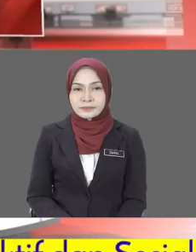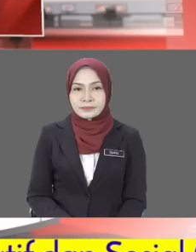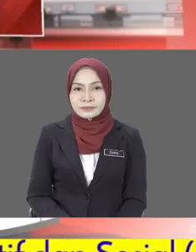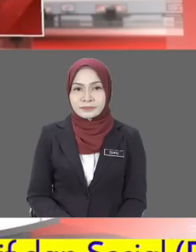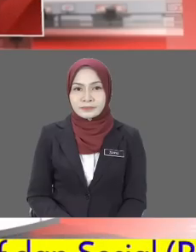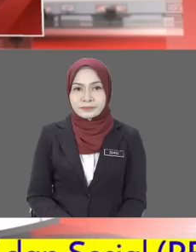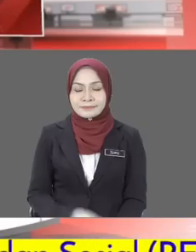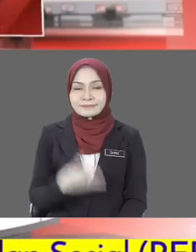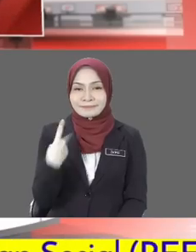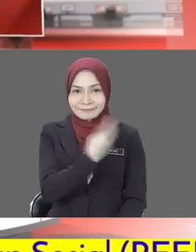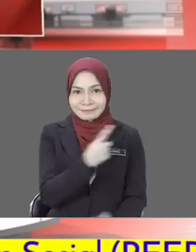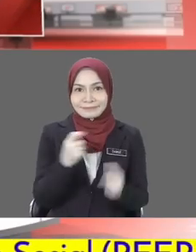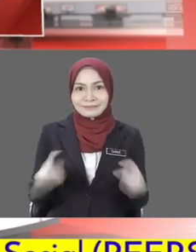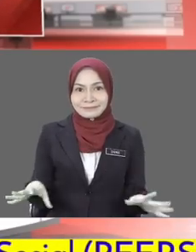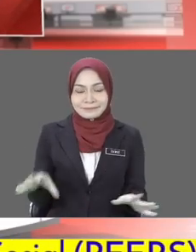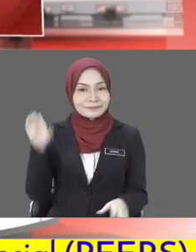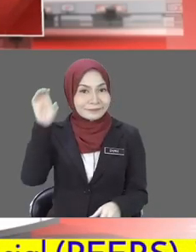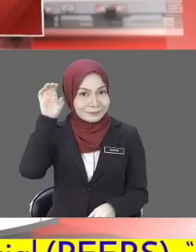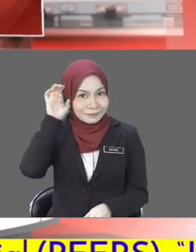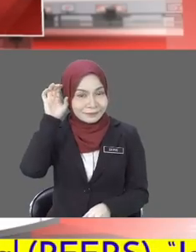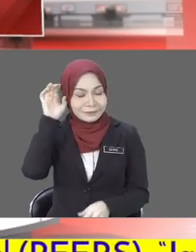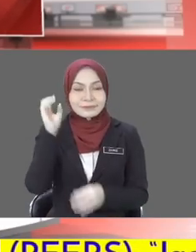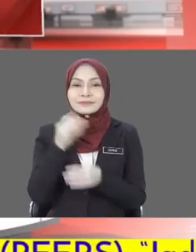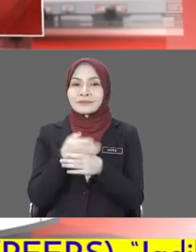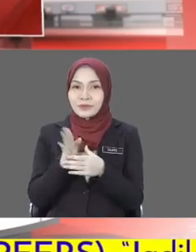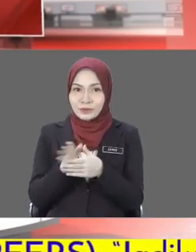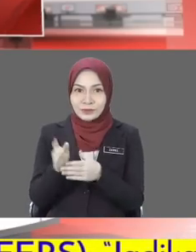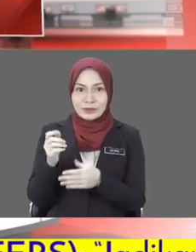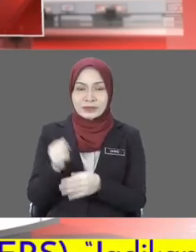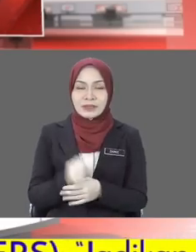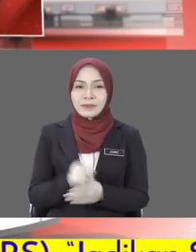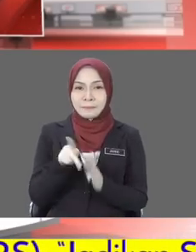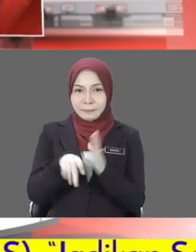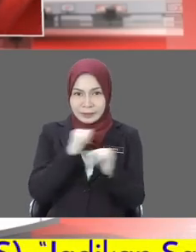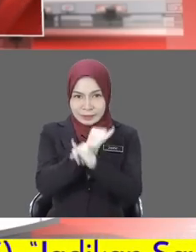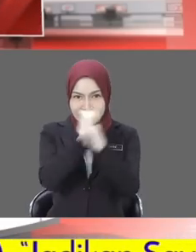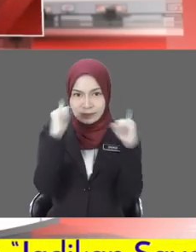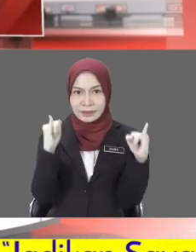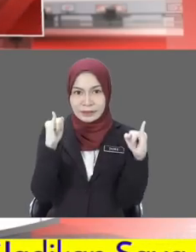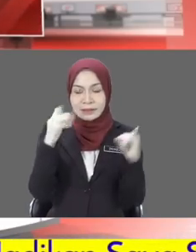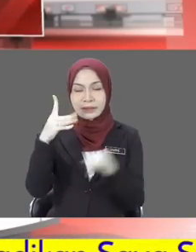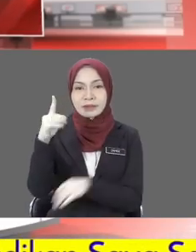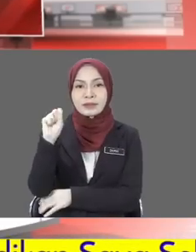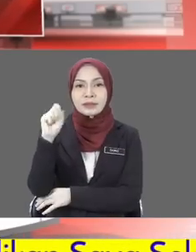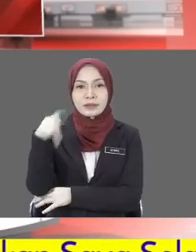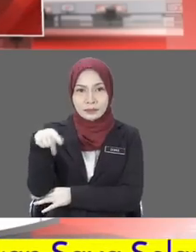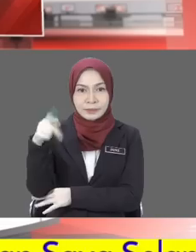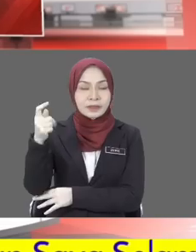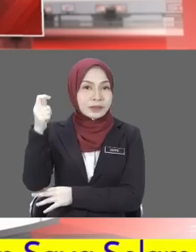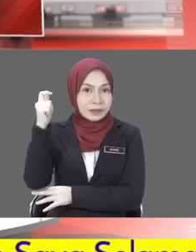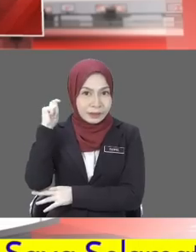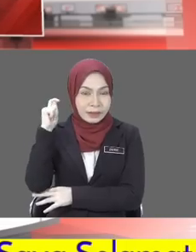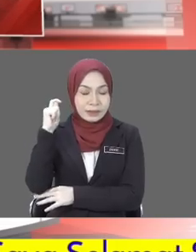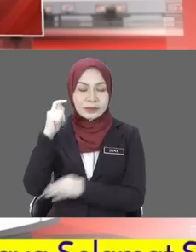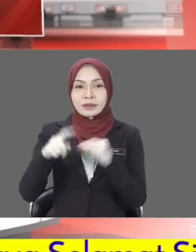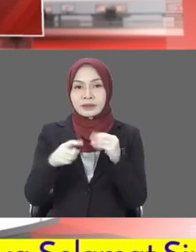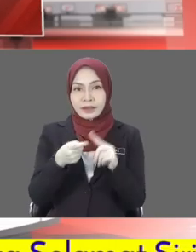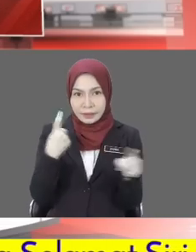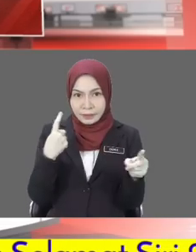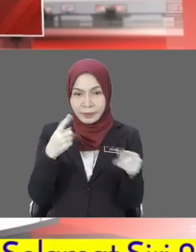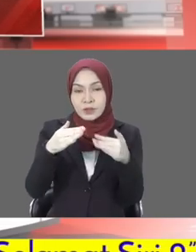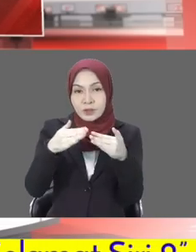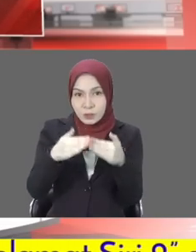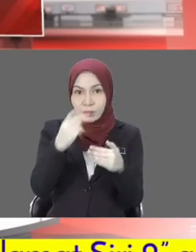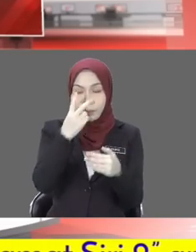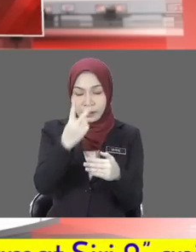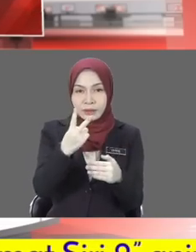kita telah mendengar berkonsien daripada di SP nurhafiza sebentar tadi dari sudut pandangan polisi Raja